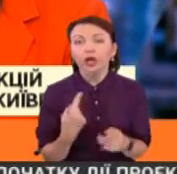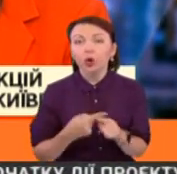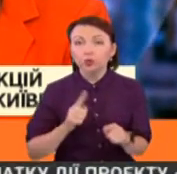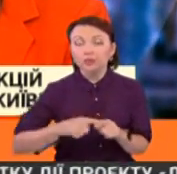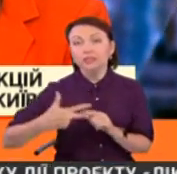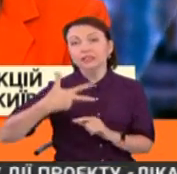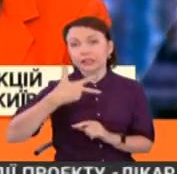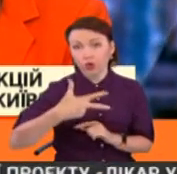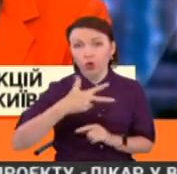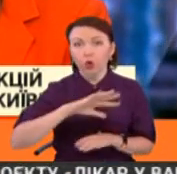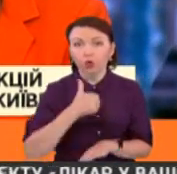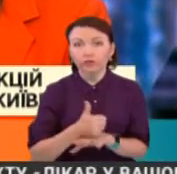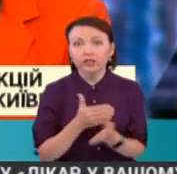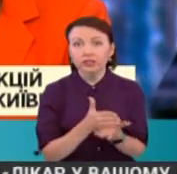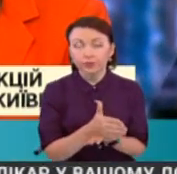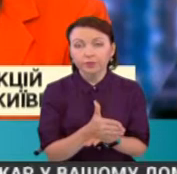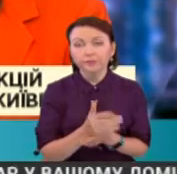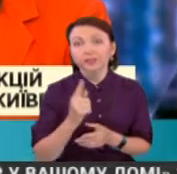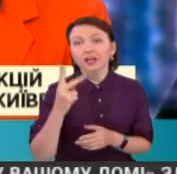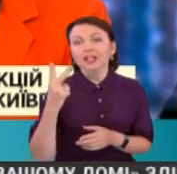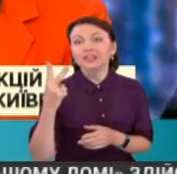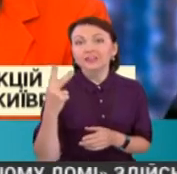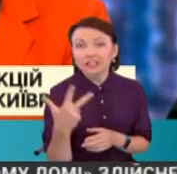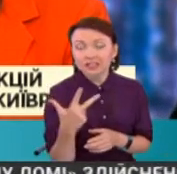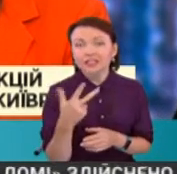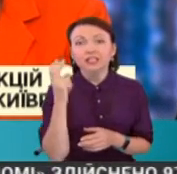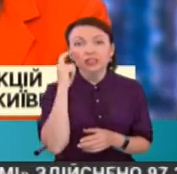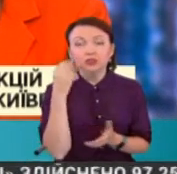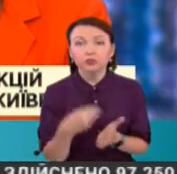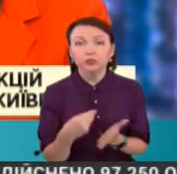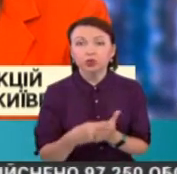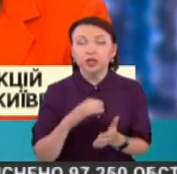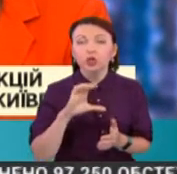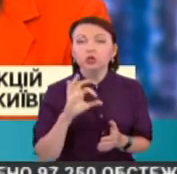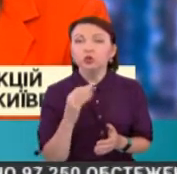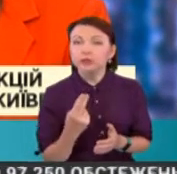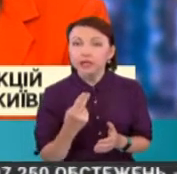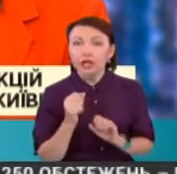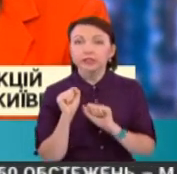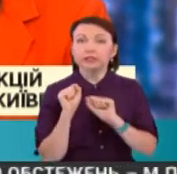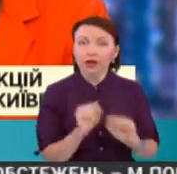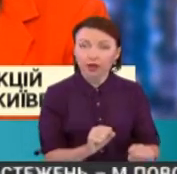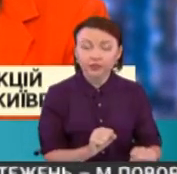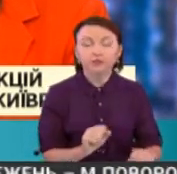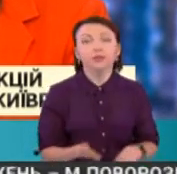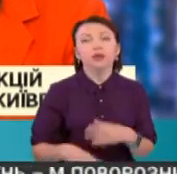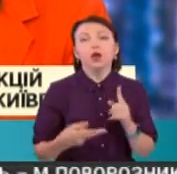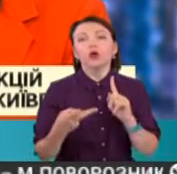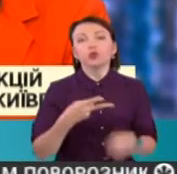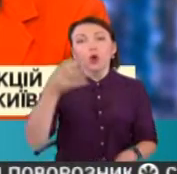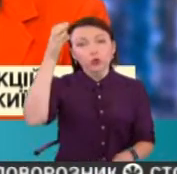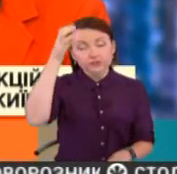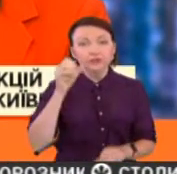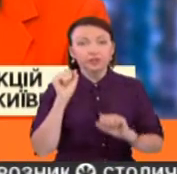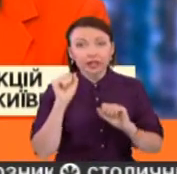трьох головних галузей. Це дві третини київського бюджету. Соціальний захист, освіта і